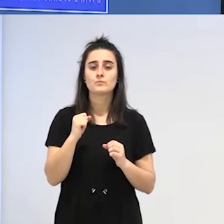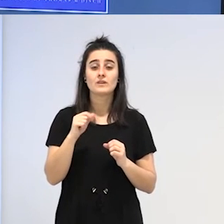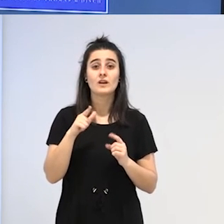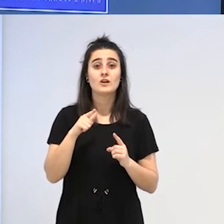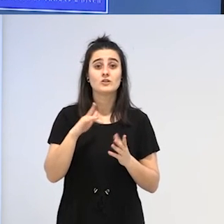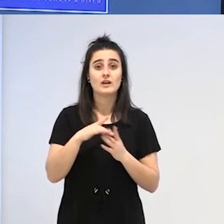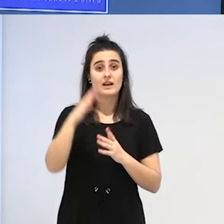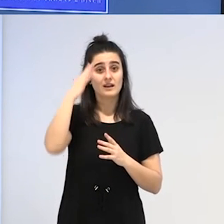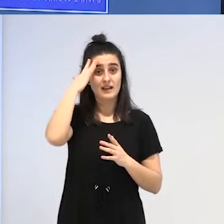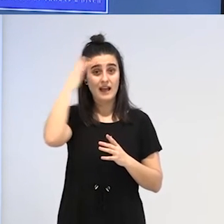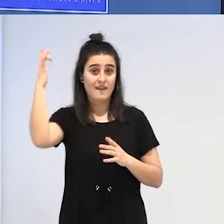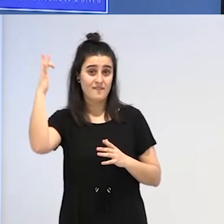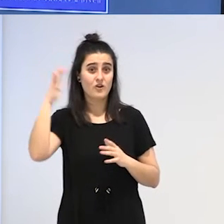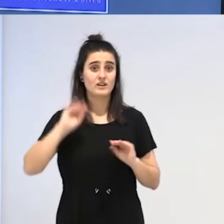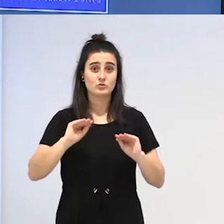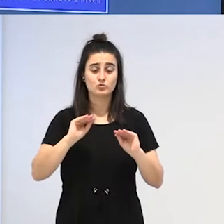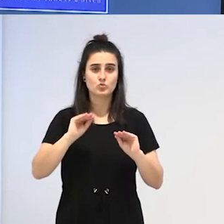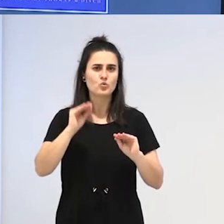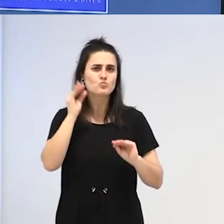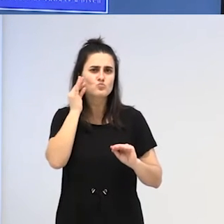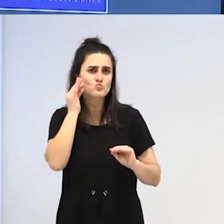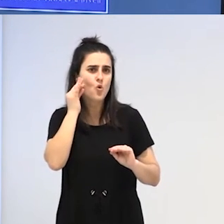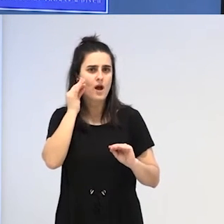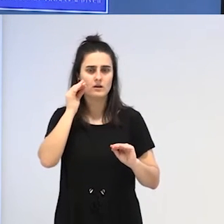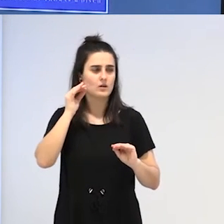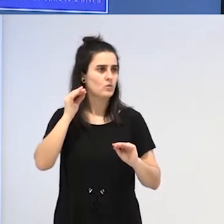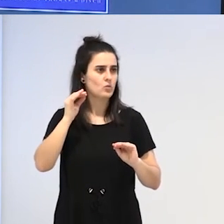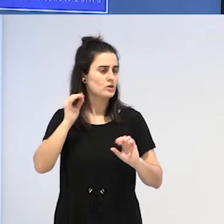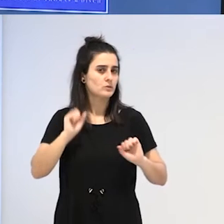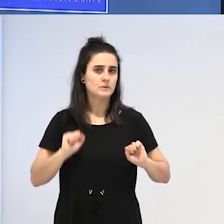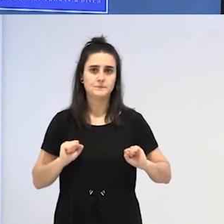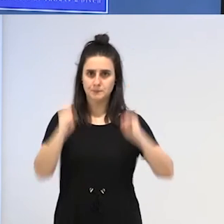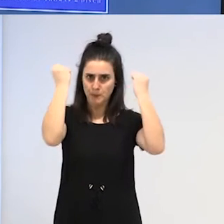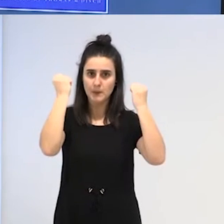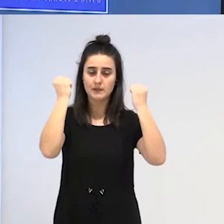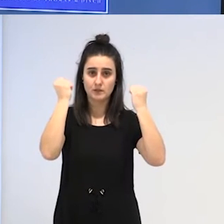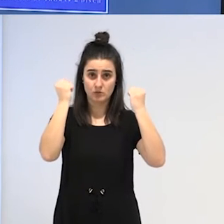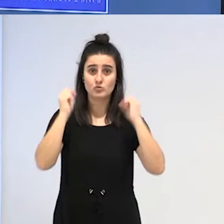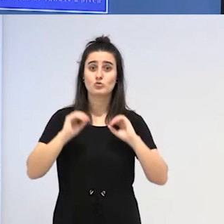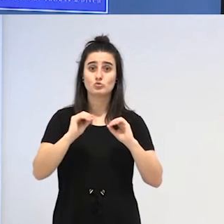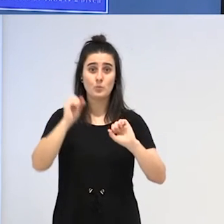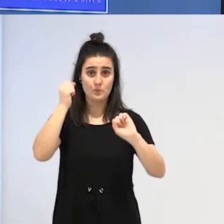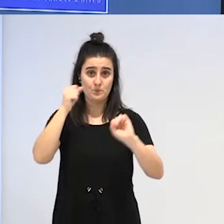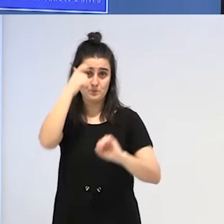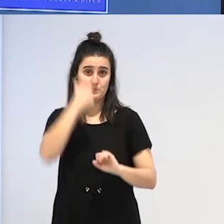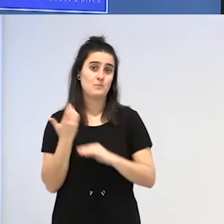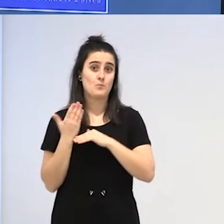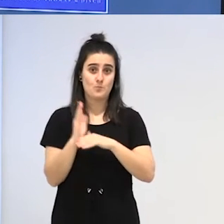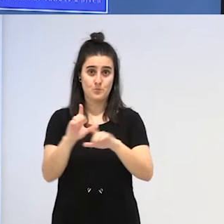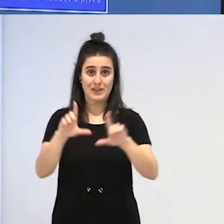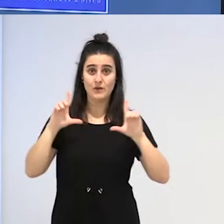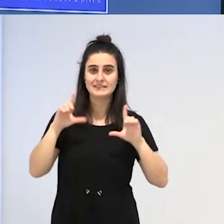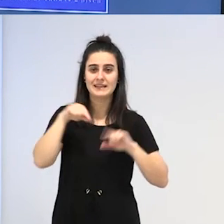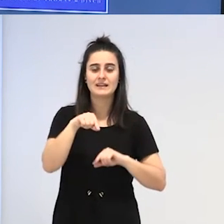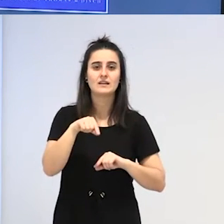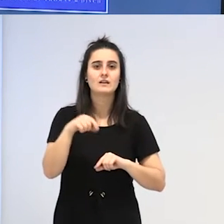Kaliforniako Etxeko Andre deskiziatu bat da Sara Boyle protagonista, eta ohiko ipuin